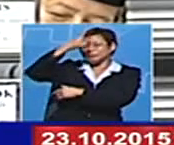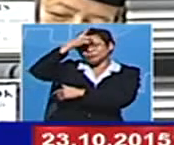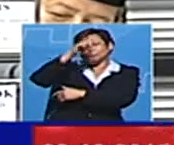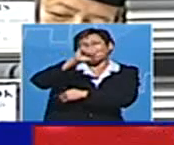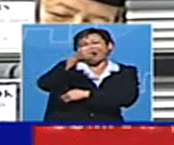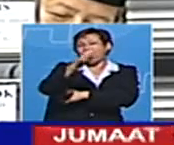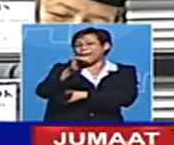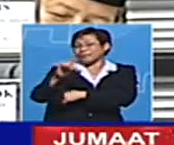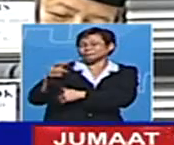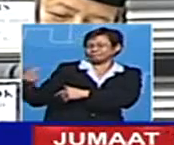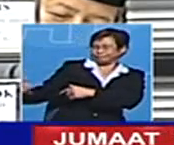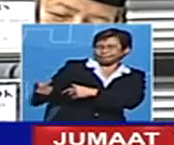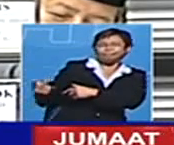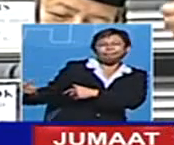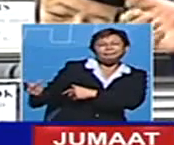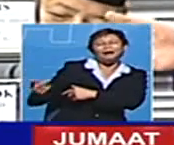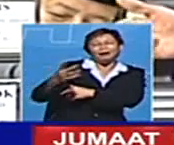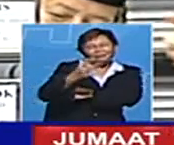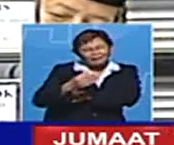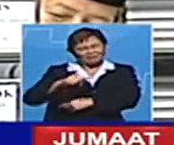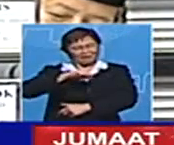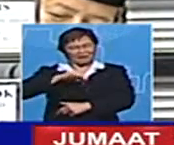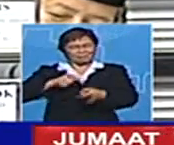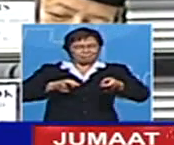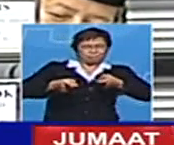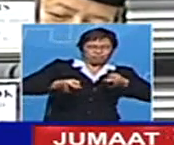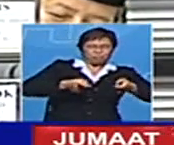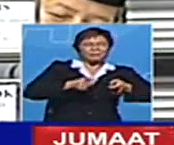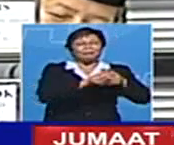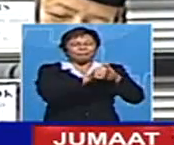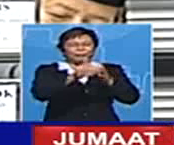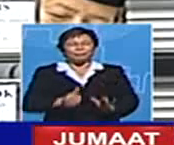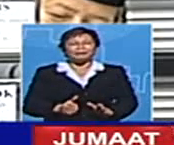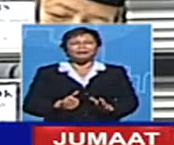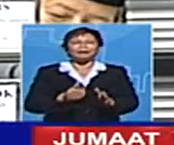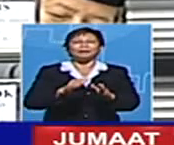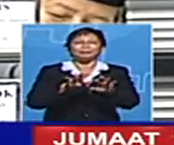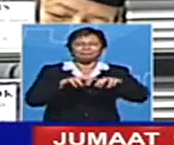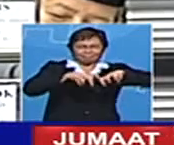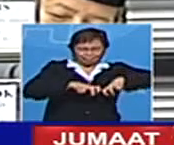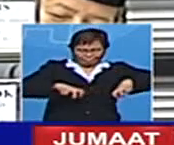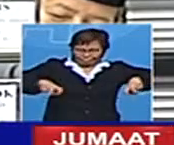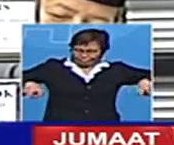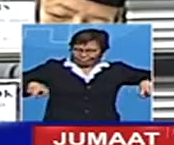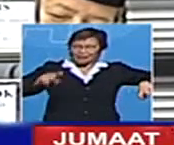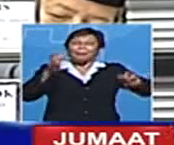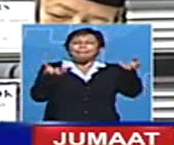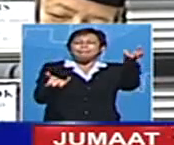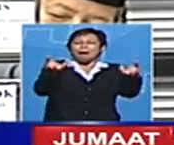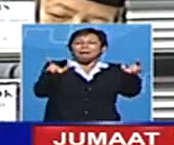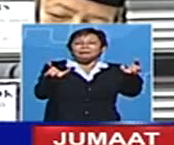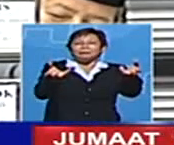ser Dr pentadbiran dan pimpinan-pimpinan barisan nasional